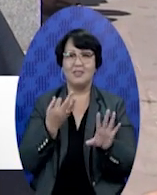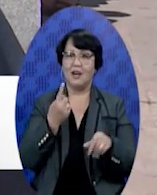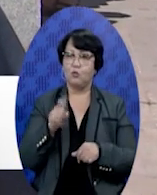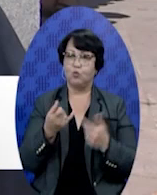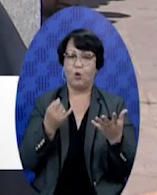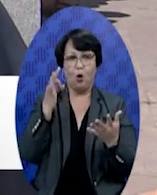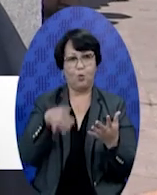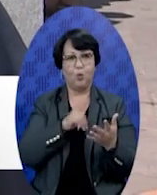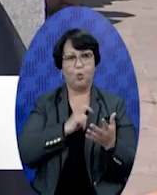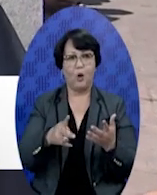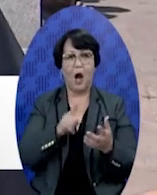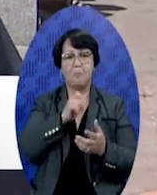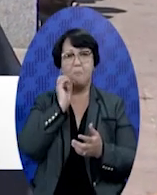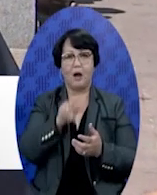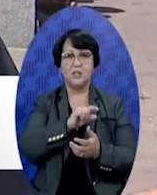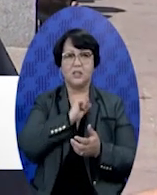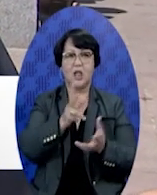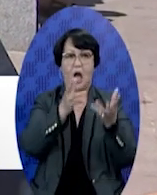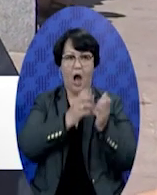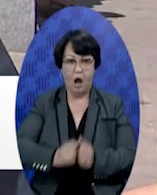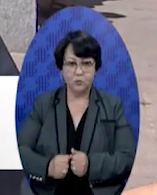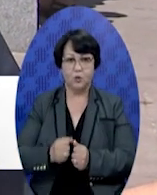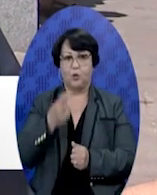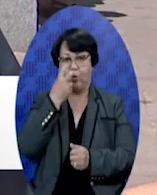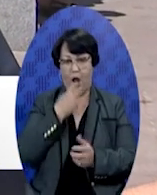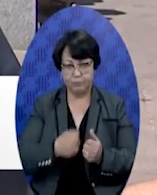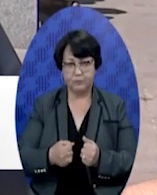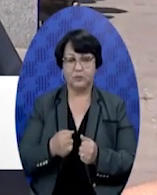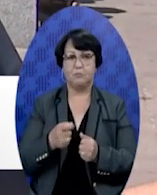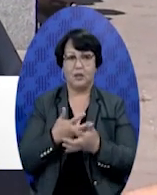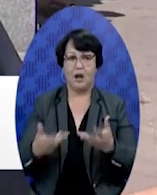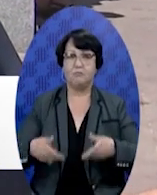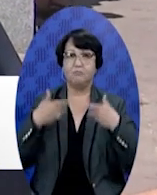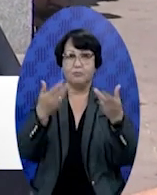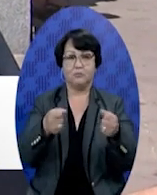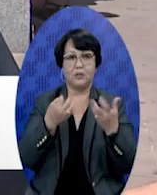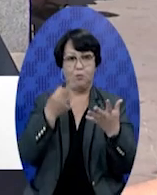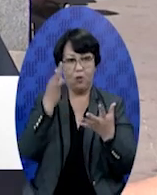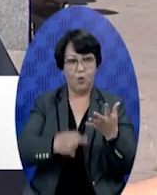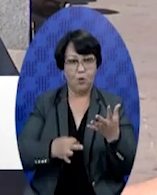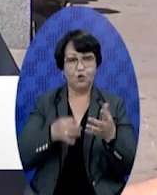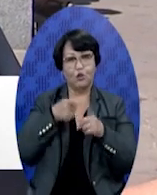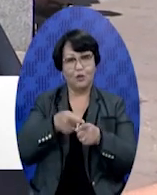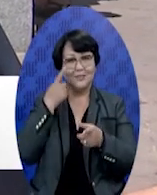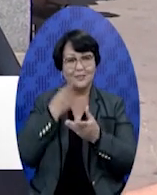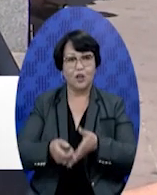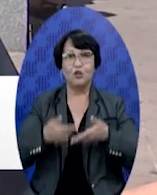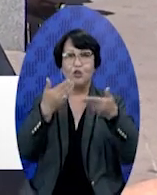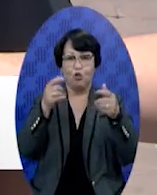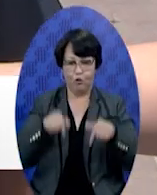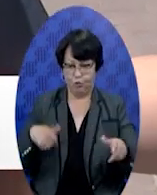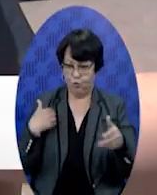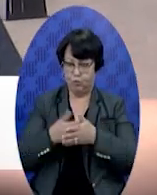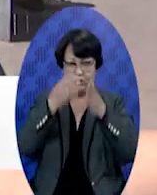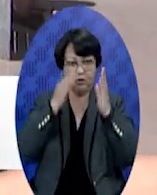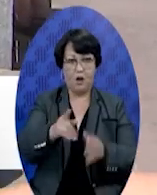энэ материалуудыг шаардлагыг хангаад бүрдүүлээд тэгээд 8% одоо саналаа өгсөн боловч одоо хүртэл одоо шийдэгдээгүй.